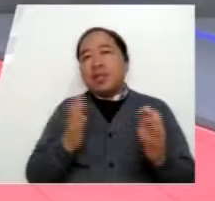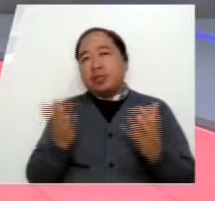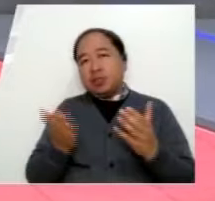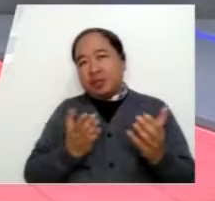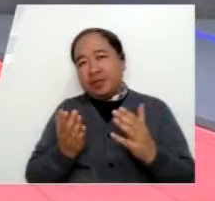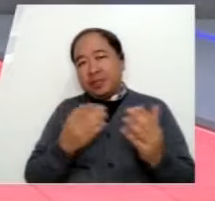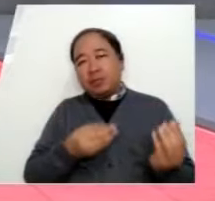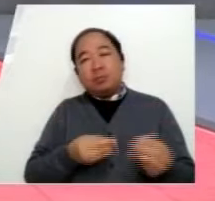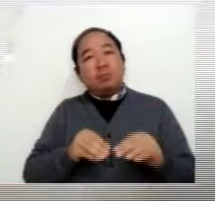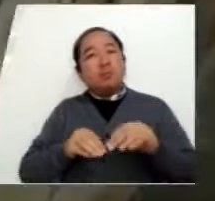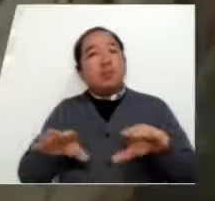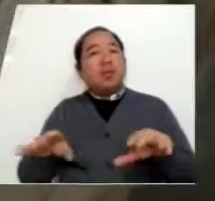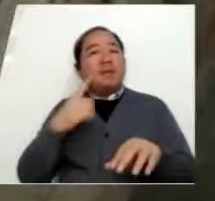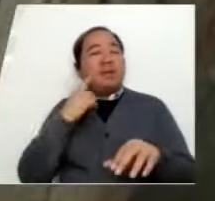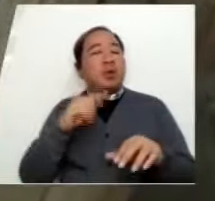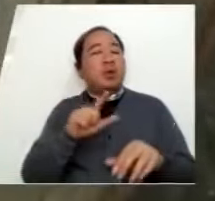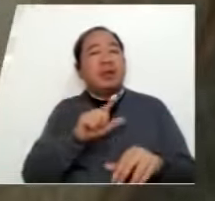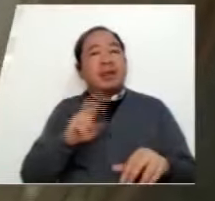La Union.